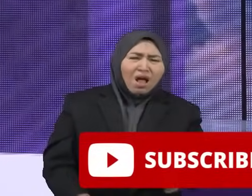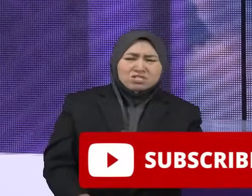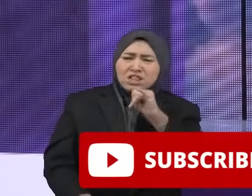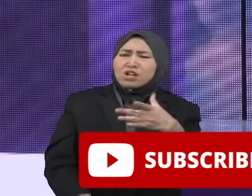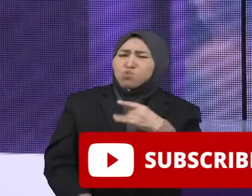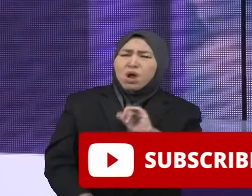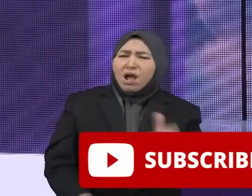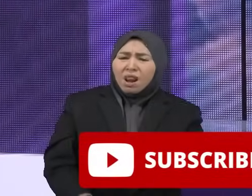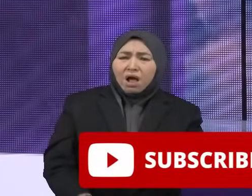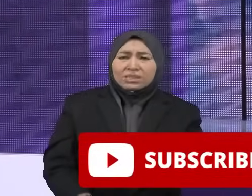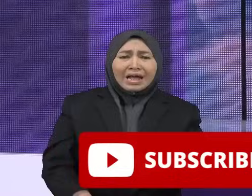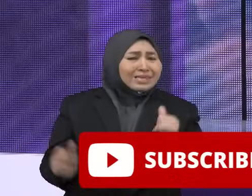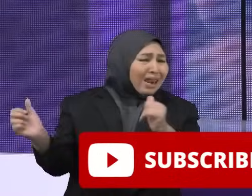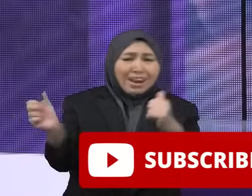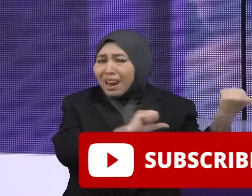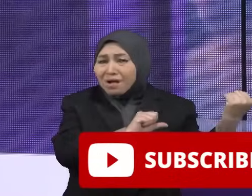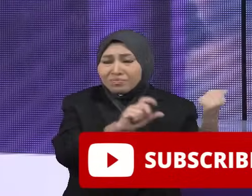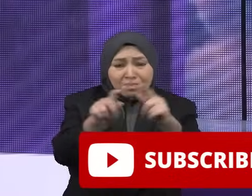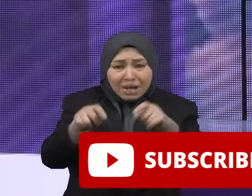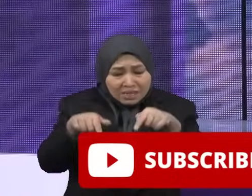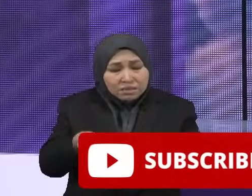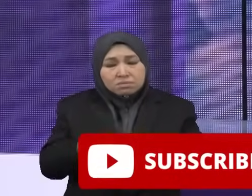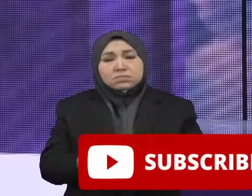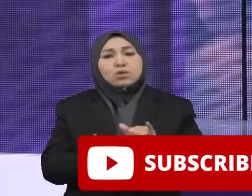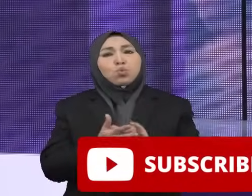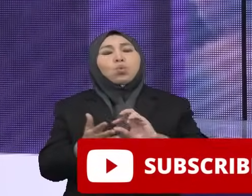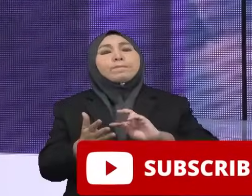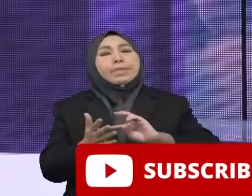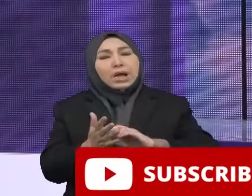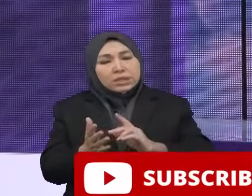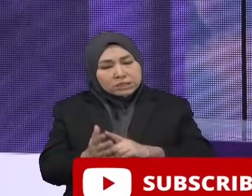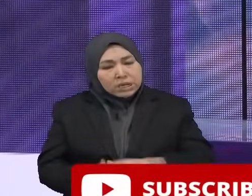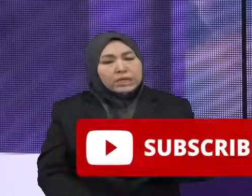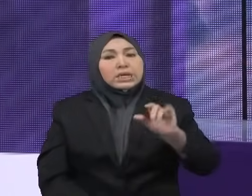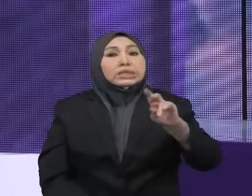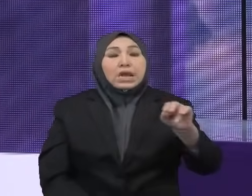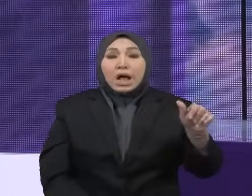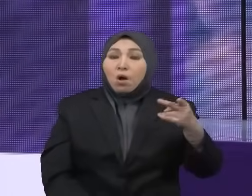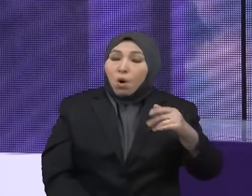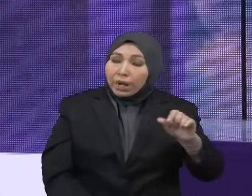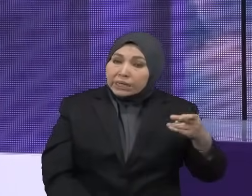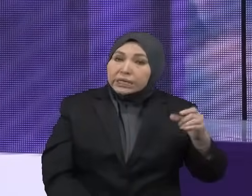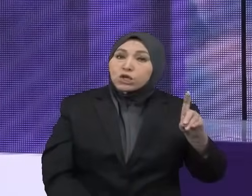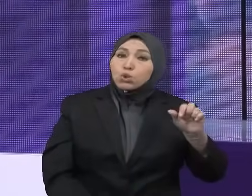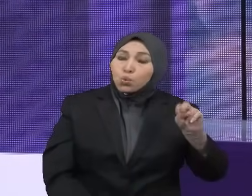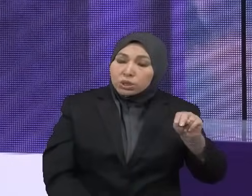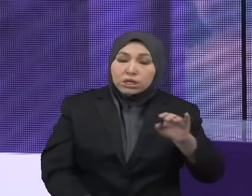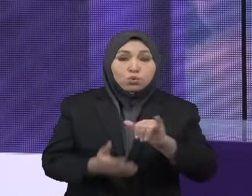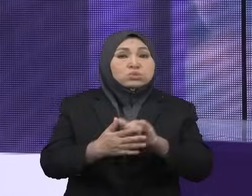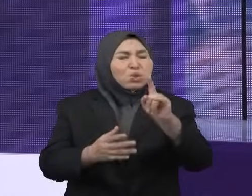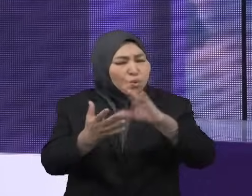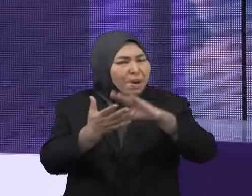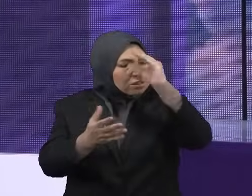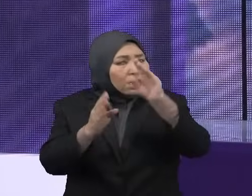suka meninggalkan tempat ini. Itu namanya inna hahuna qa'idun. Dan inilah satu